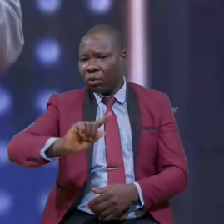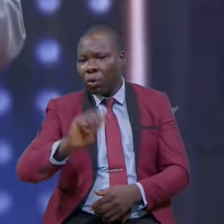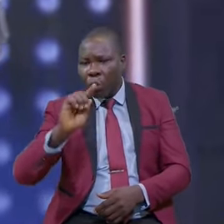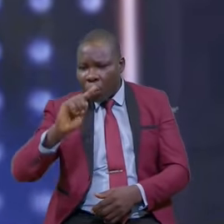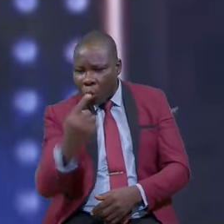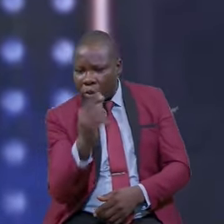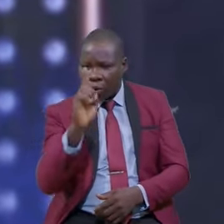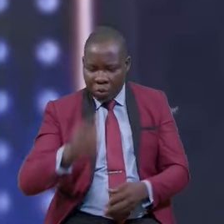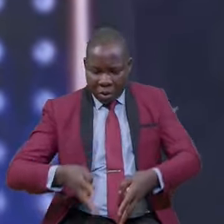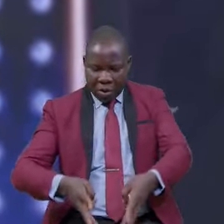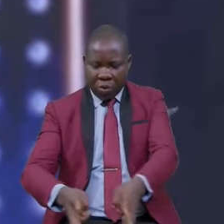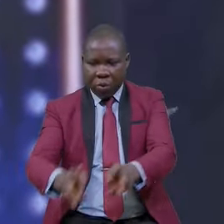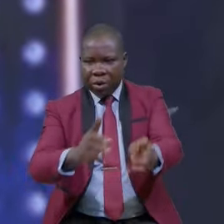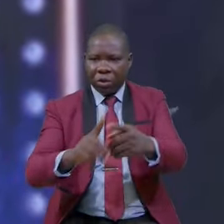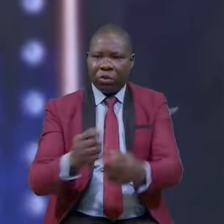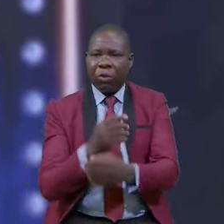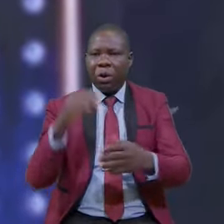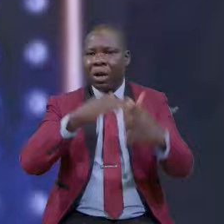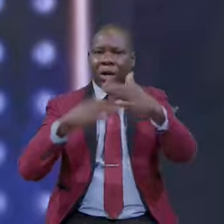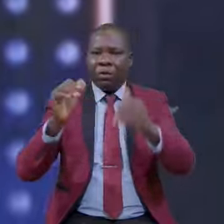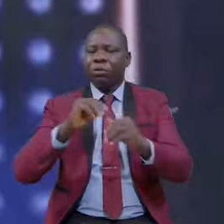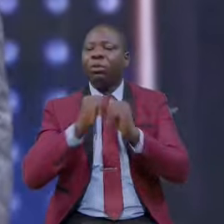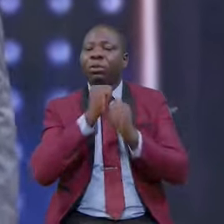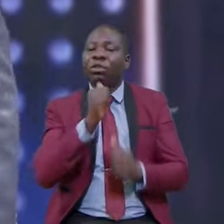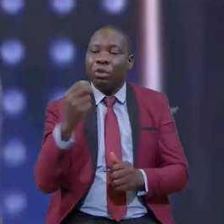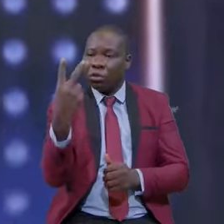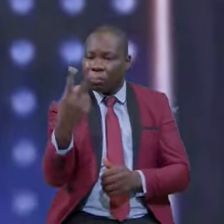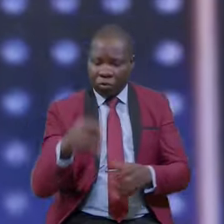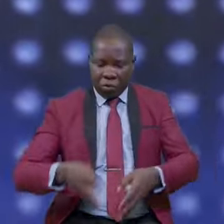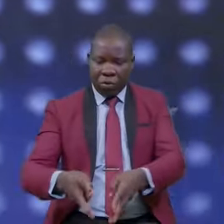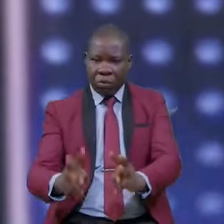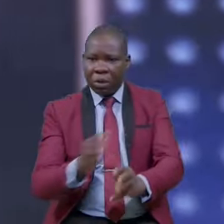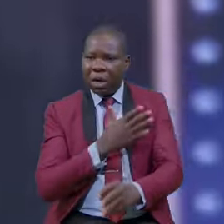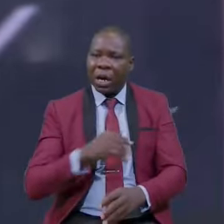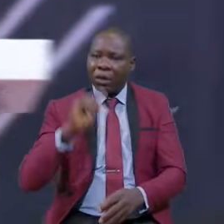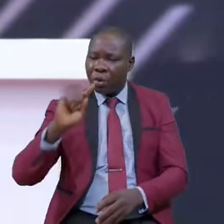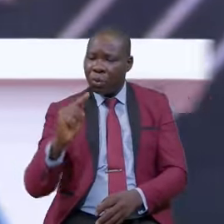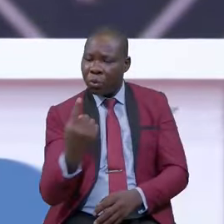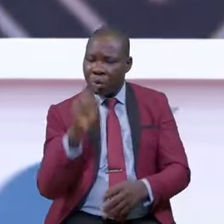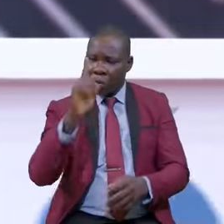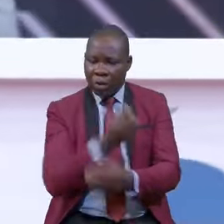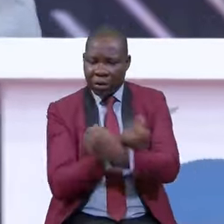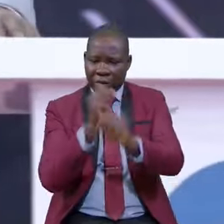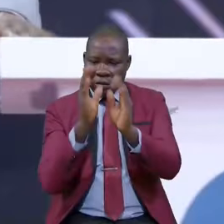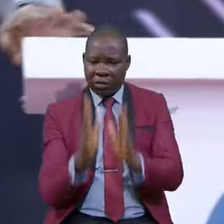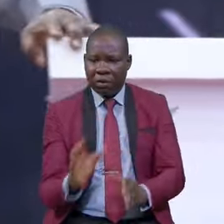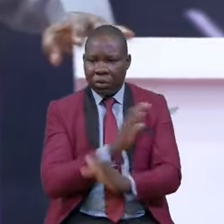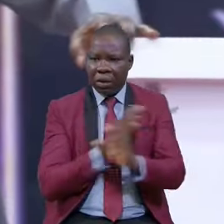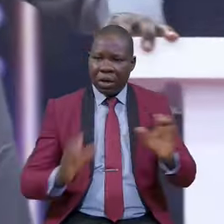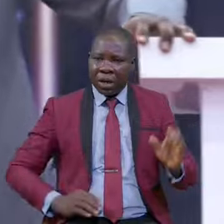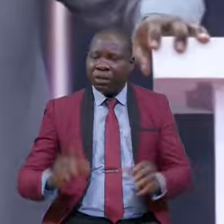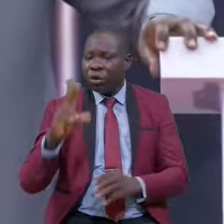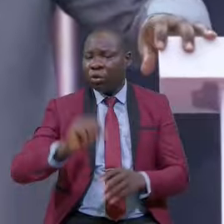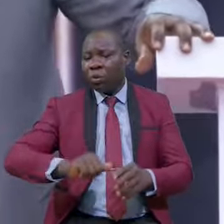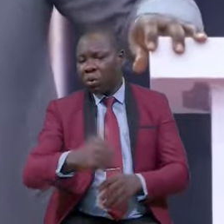voies. Et il y a un seul sauveur, Christ. Il n'y a pas un autre nom qui a été donné parmi les hommes par lequel